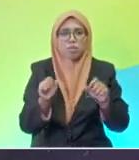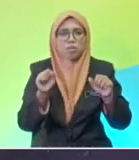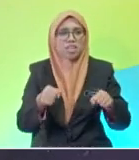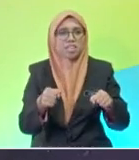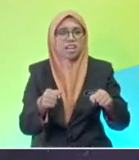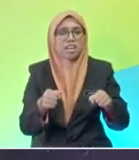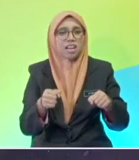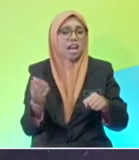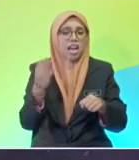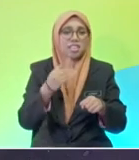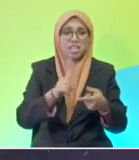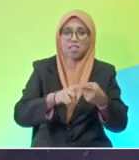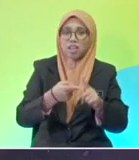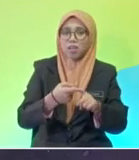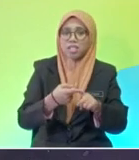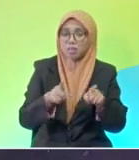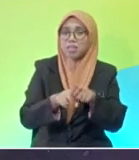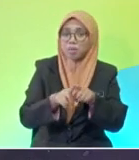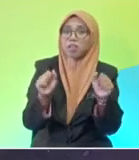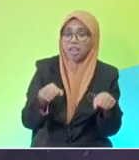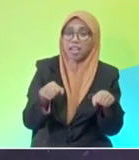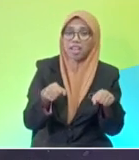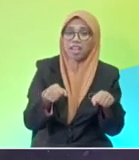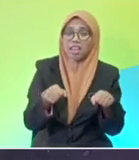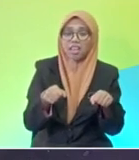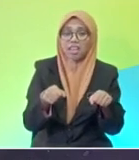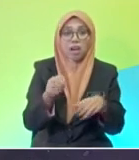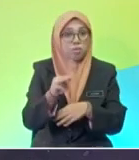bantu saya sekali boleh boleh boleh